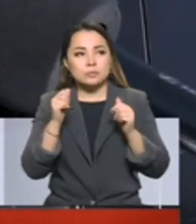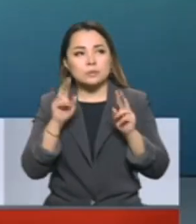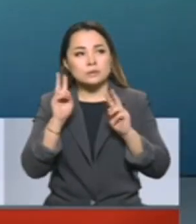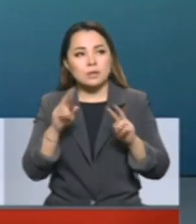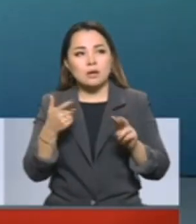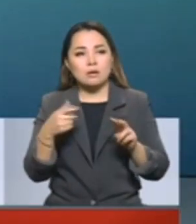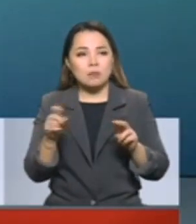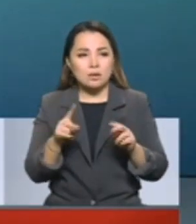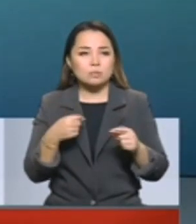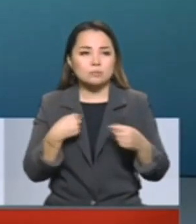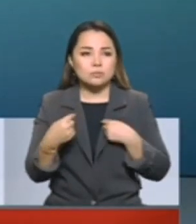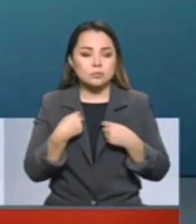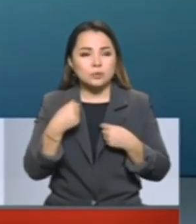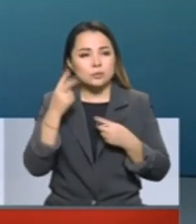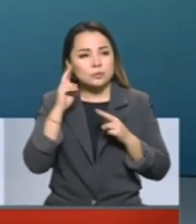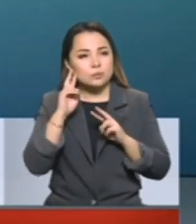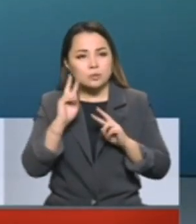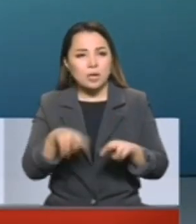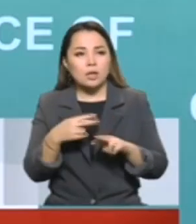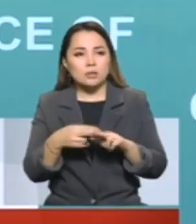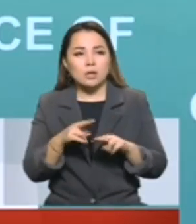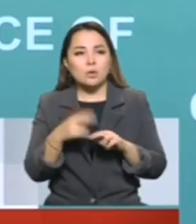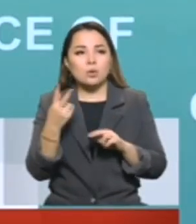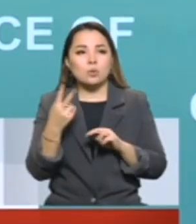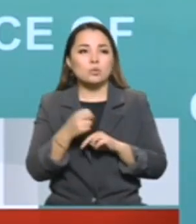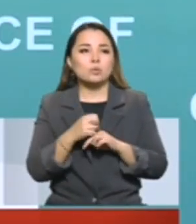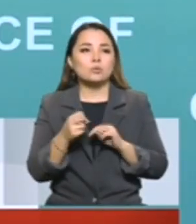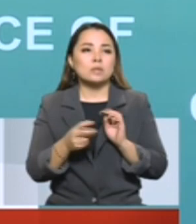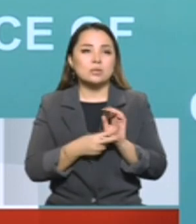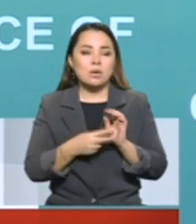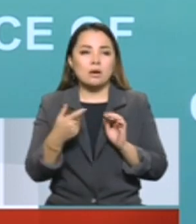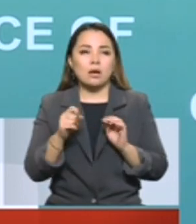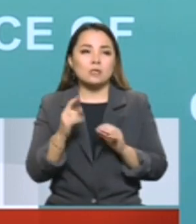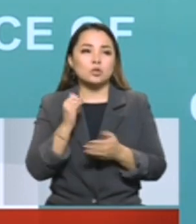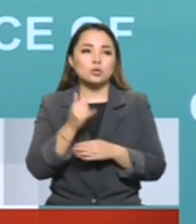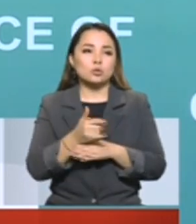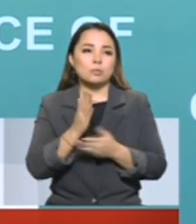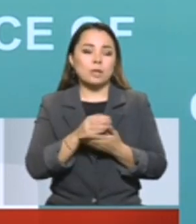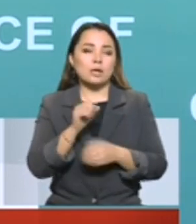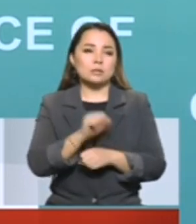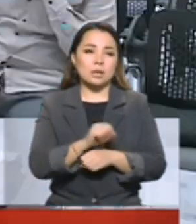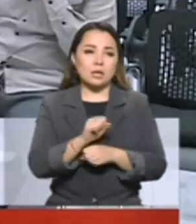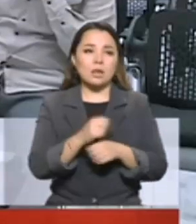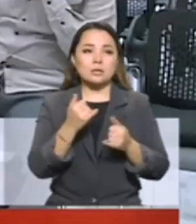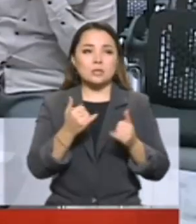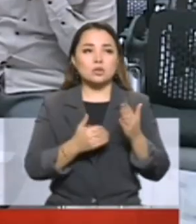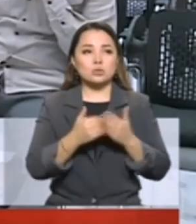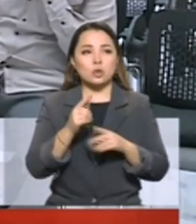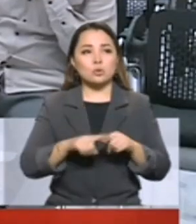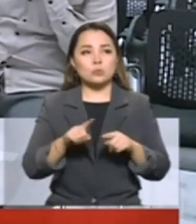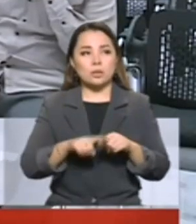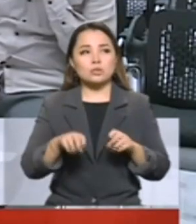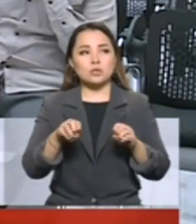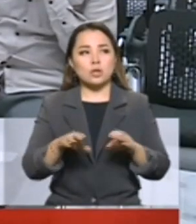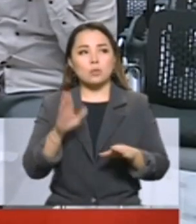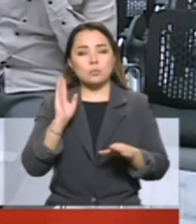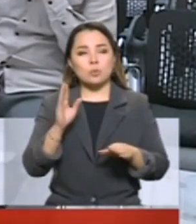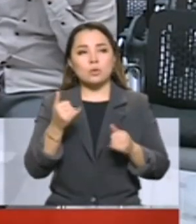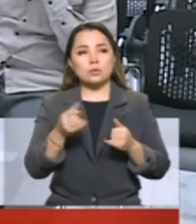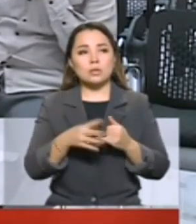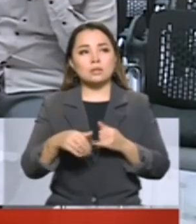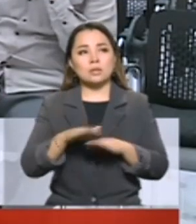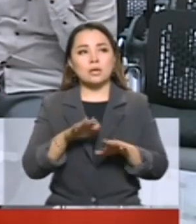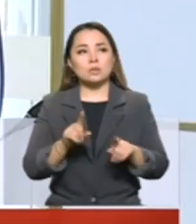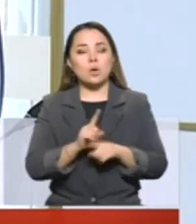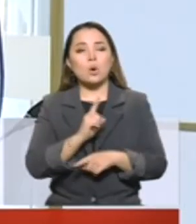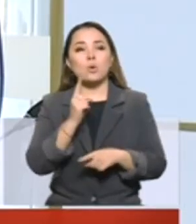koydurmaydım. Өңірде 317 газ құю бекеті бар, жауаптылар мәселе жуық арада шешіледі деп отыр. Яғни өңірдегі